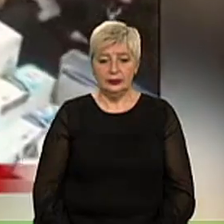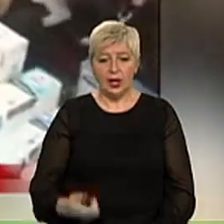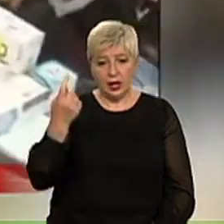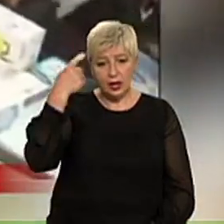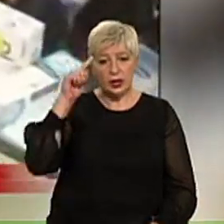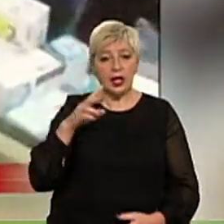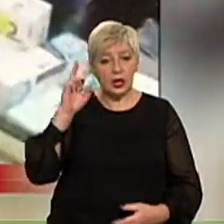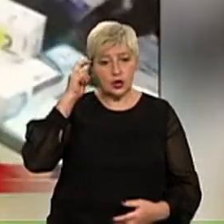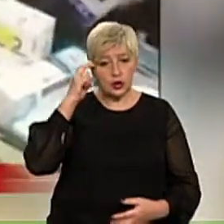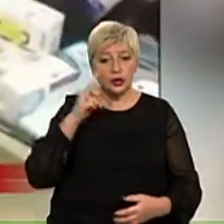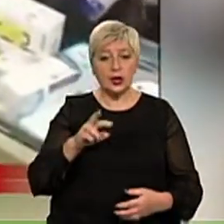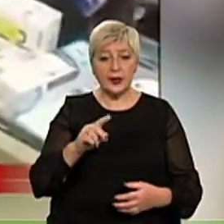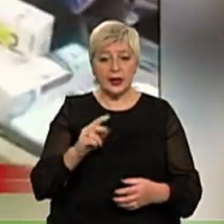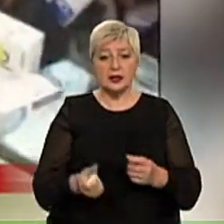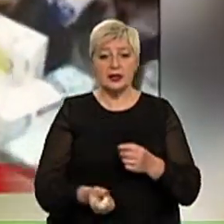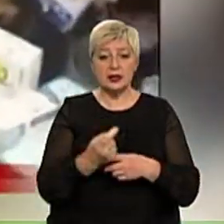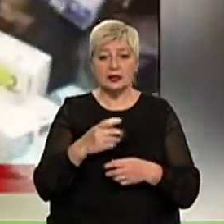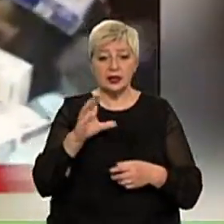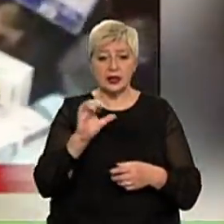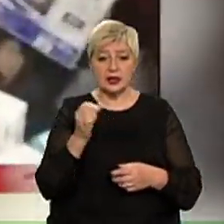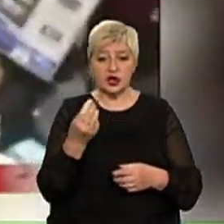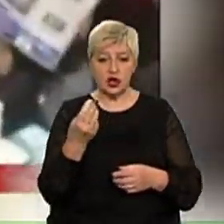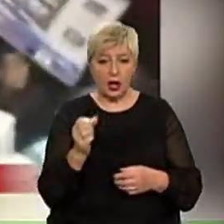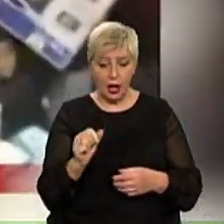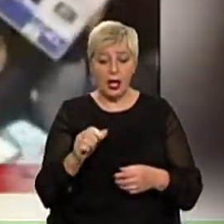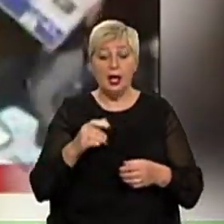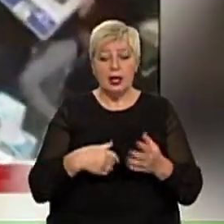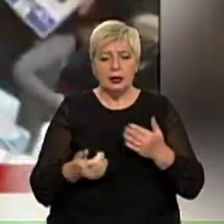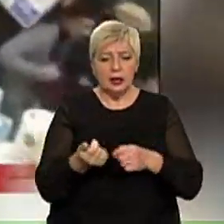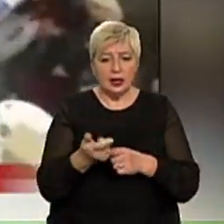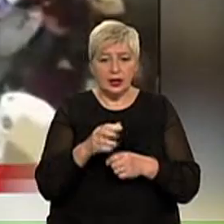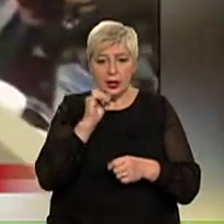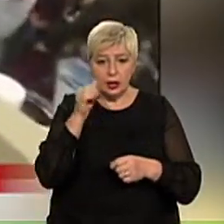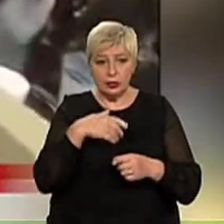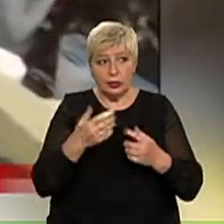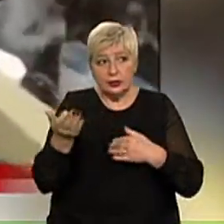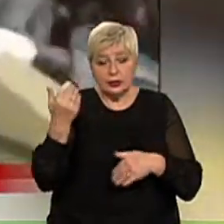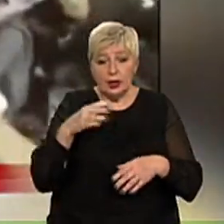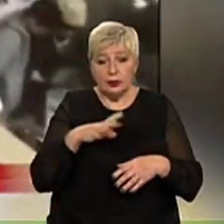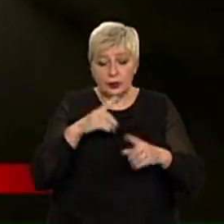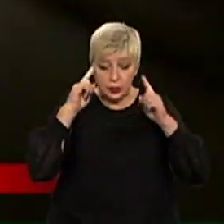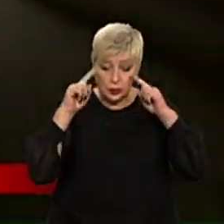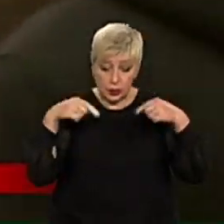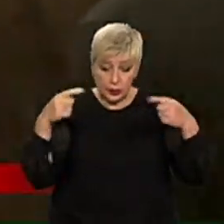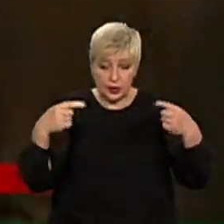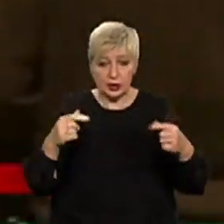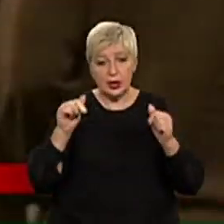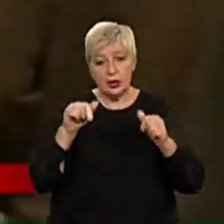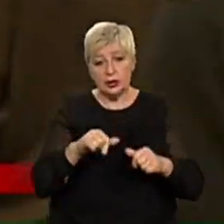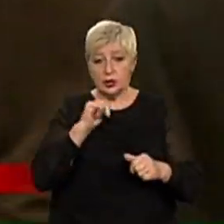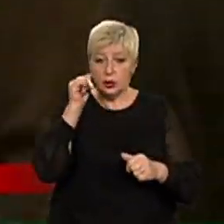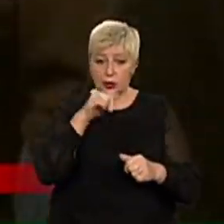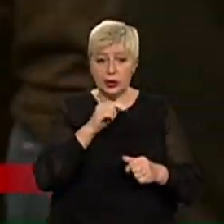Ідея «Чорної п'ятниці» з'явилася у Штатах. Ще декілька років тому у день знижок там було справжнє божевілля. Цьогоріч